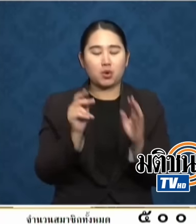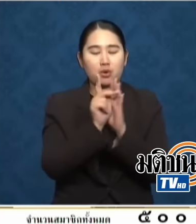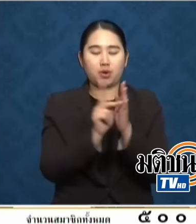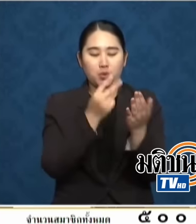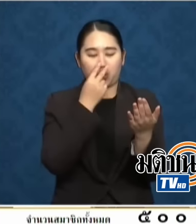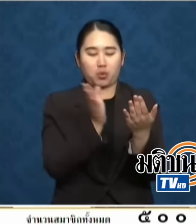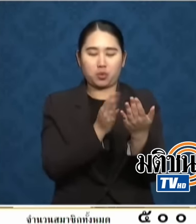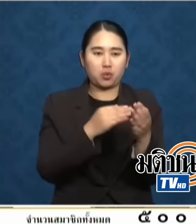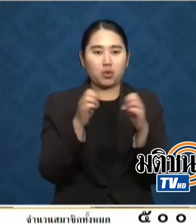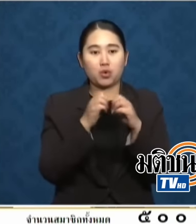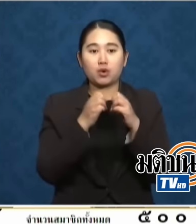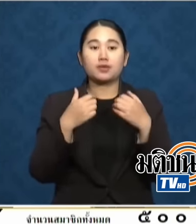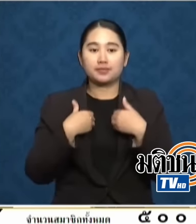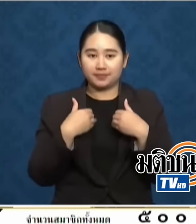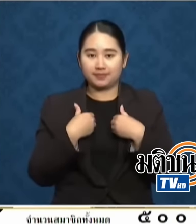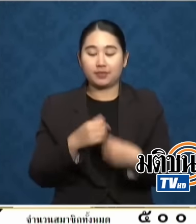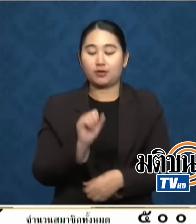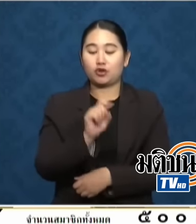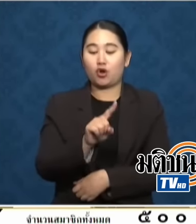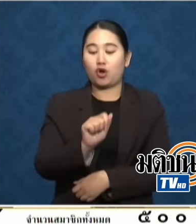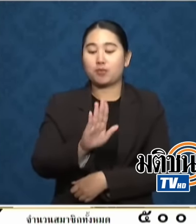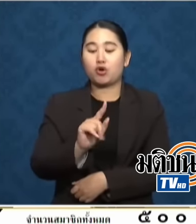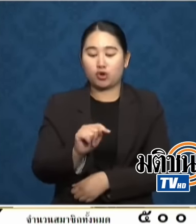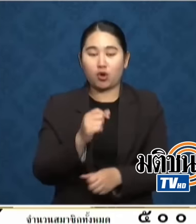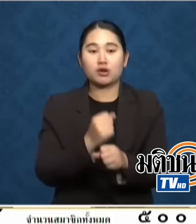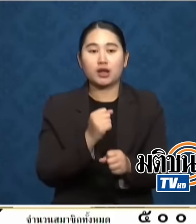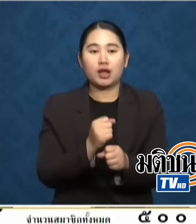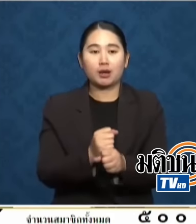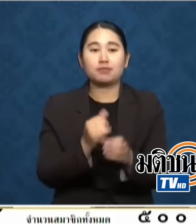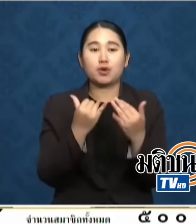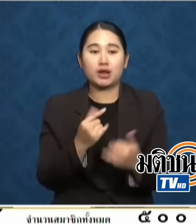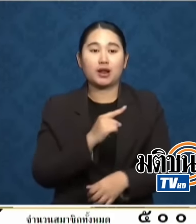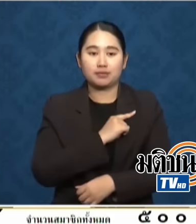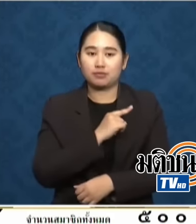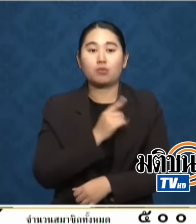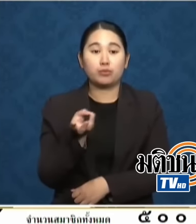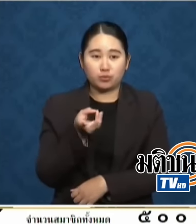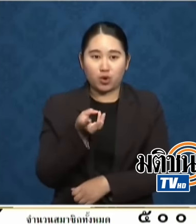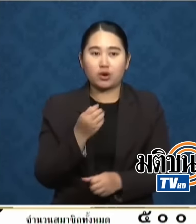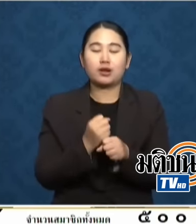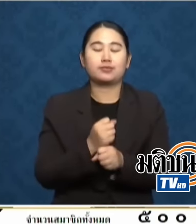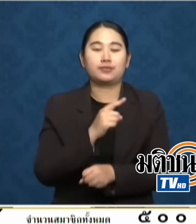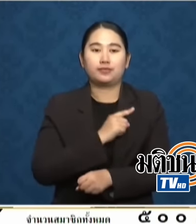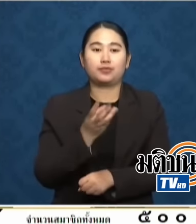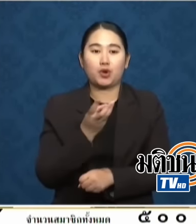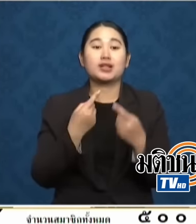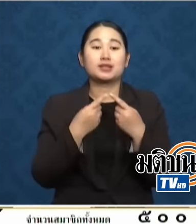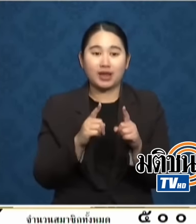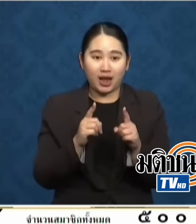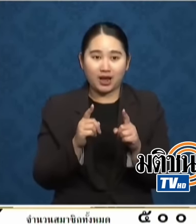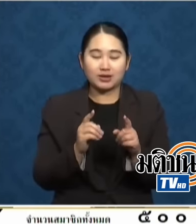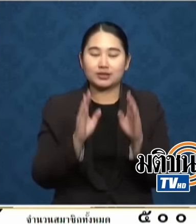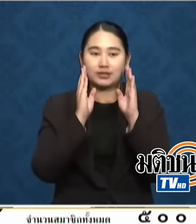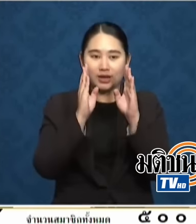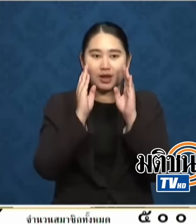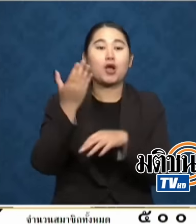ซ้อนมากจนทำให้สอบตมีบทบาทน้อยมีบทบาทไม่มากเท่าความตั้